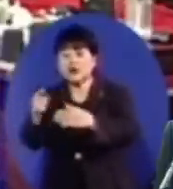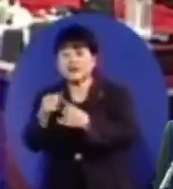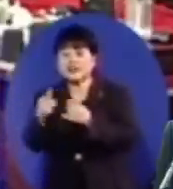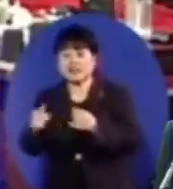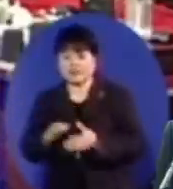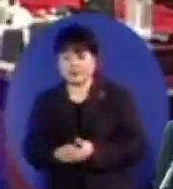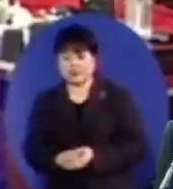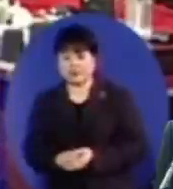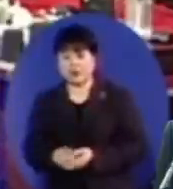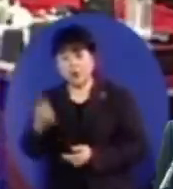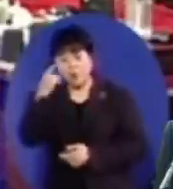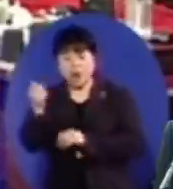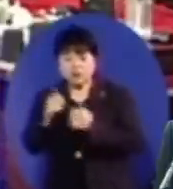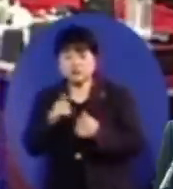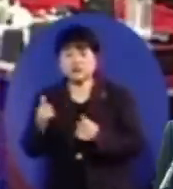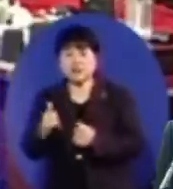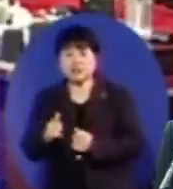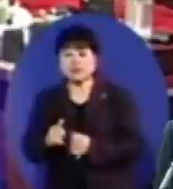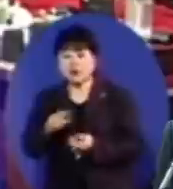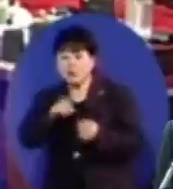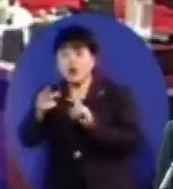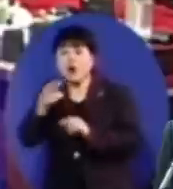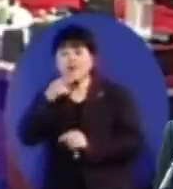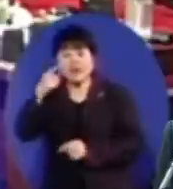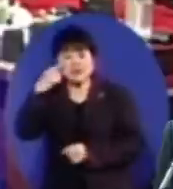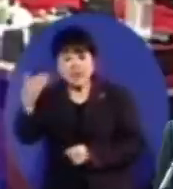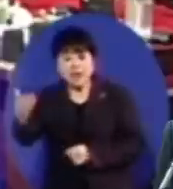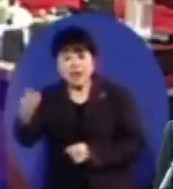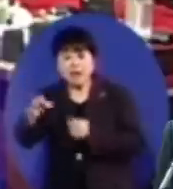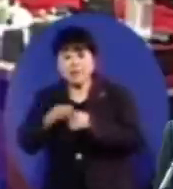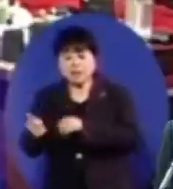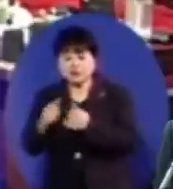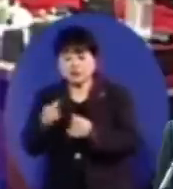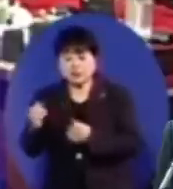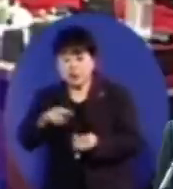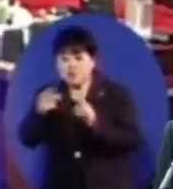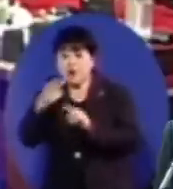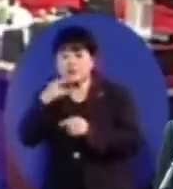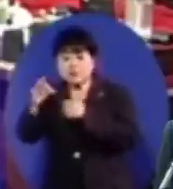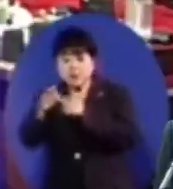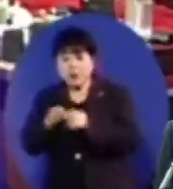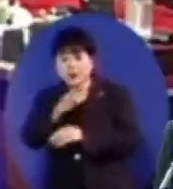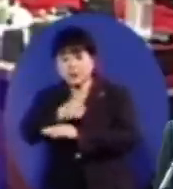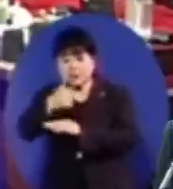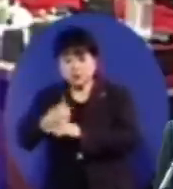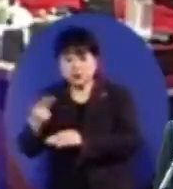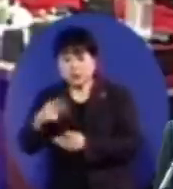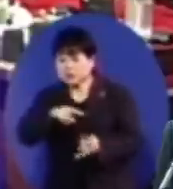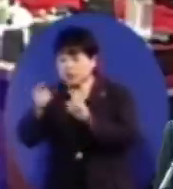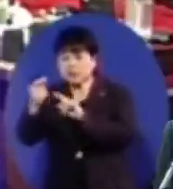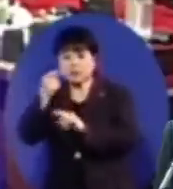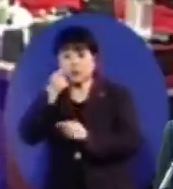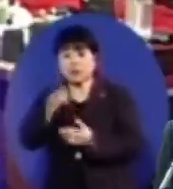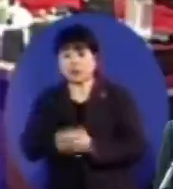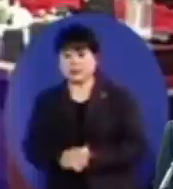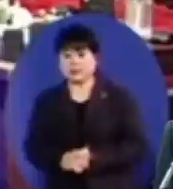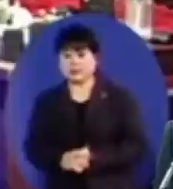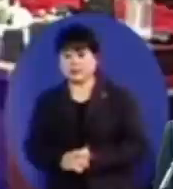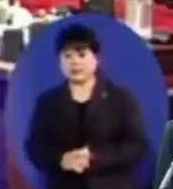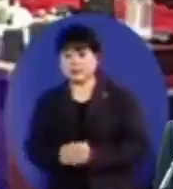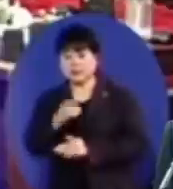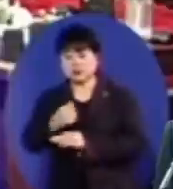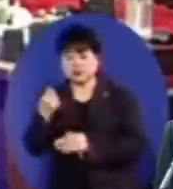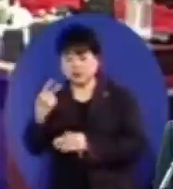사람은 어찌하여 죽은 자 가운데서 부활이 없다느냐. 만일 죽은 자의 부활이 없으면 그리스도도 다시 살아나지 못하였으리라.